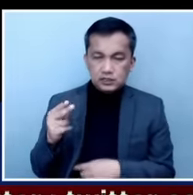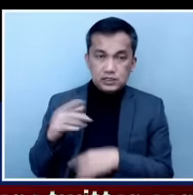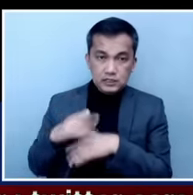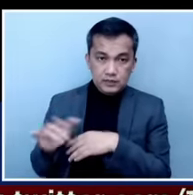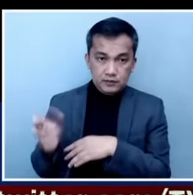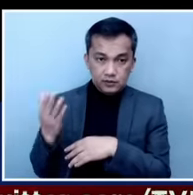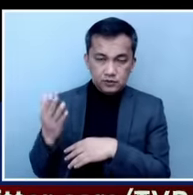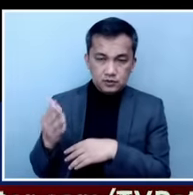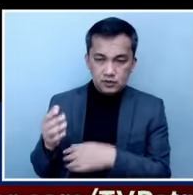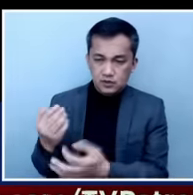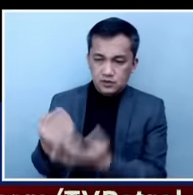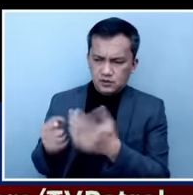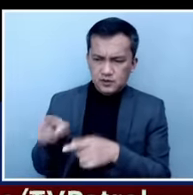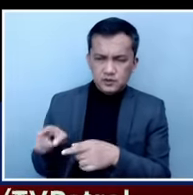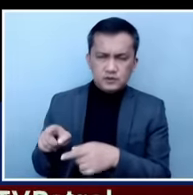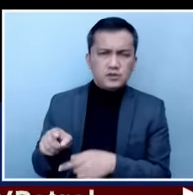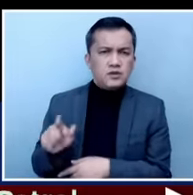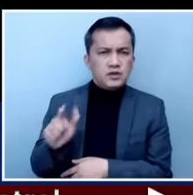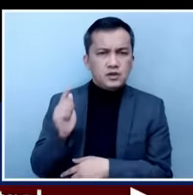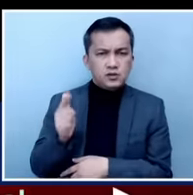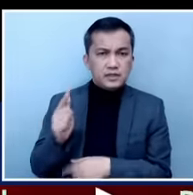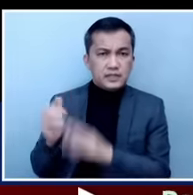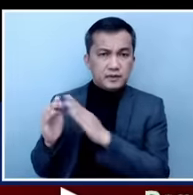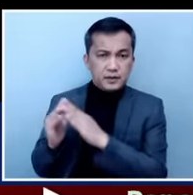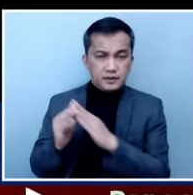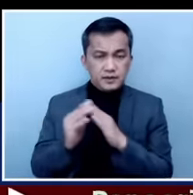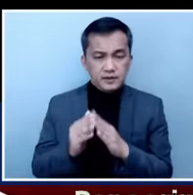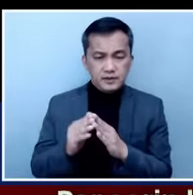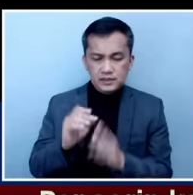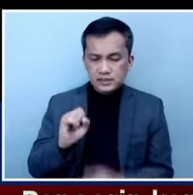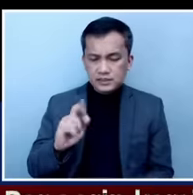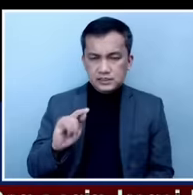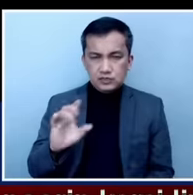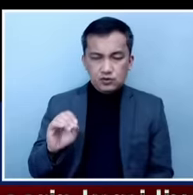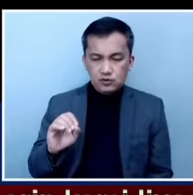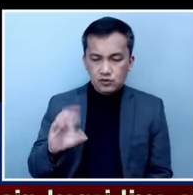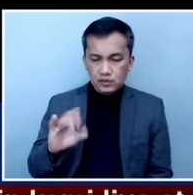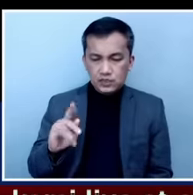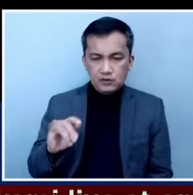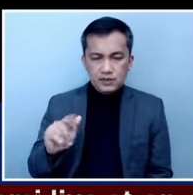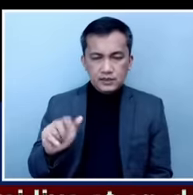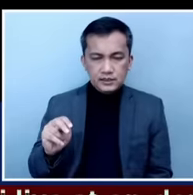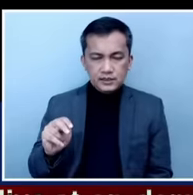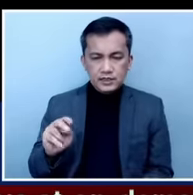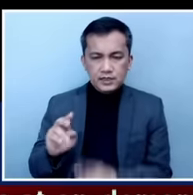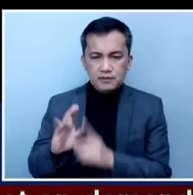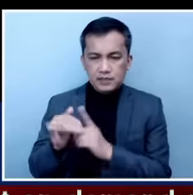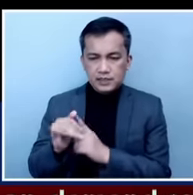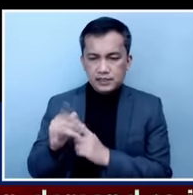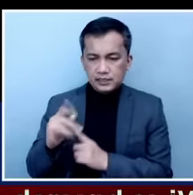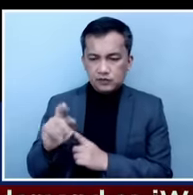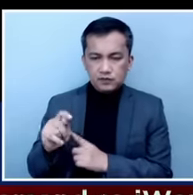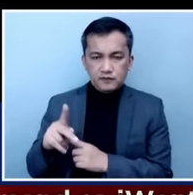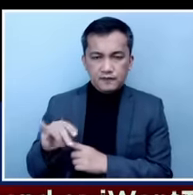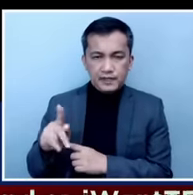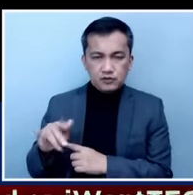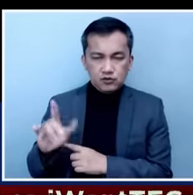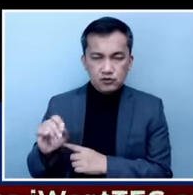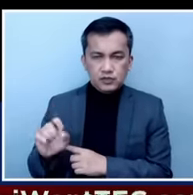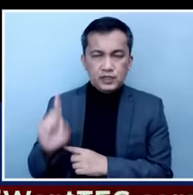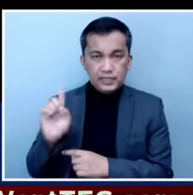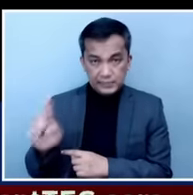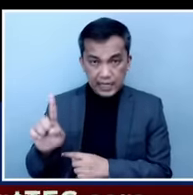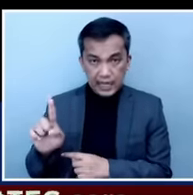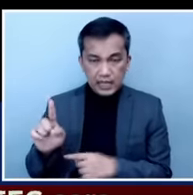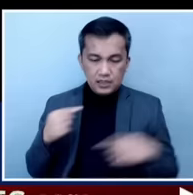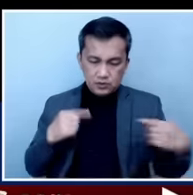nang matupok ang nasa 20 bangay sa Sitio Kawayan, Barangay Kiyot Pardo. Isa ang sugatan at aabot